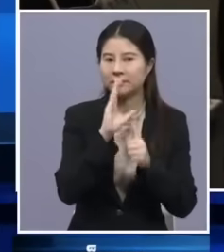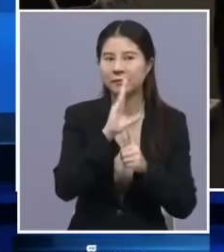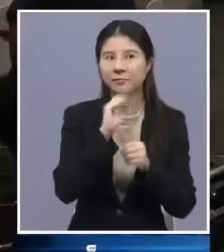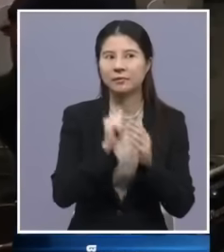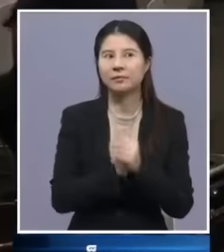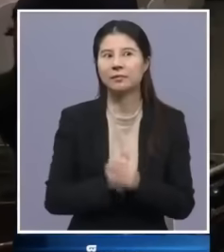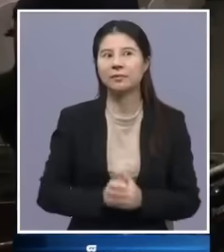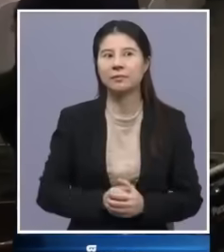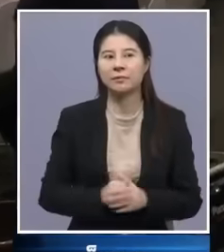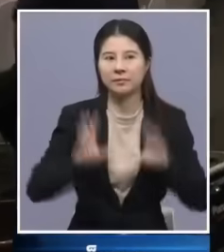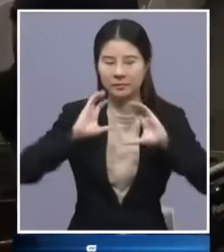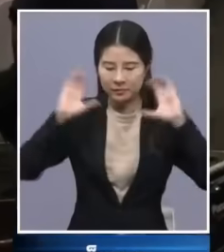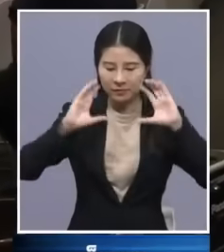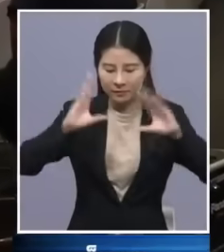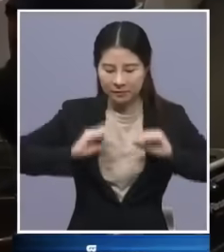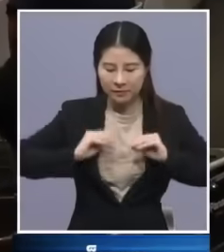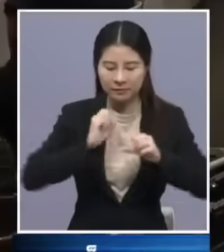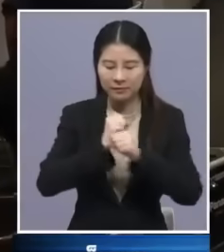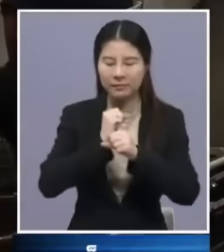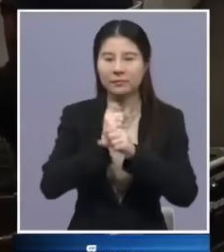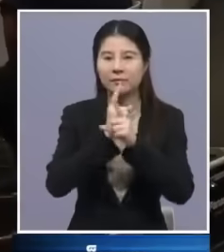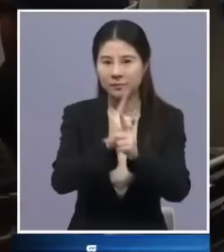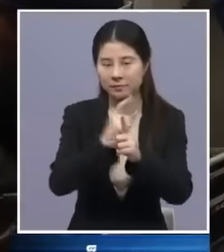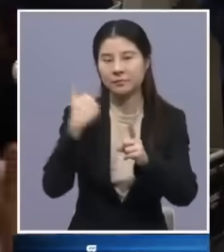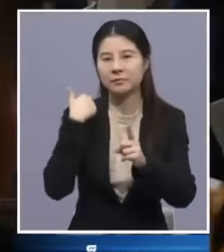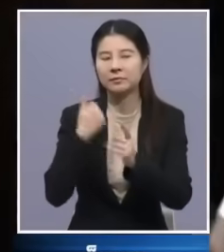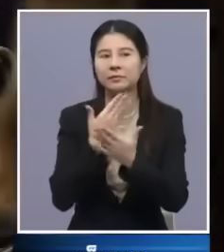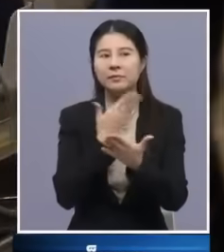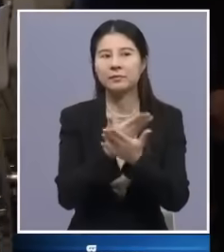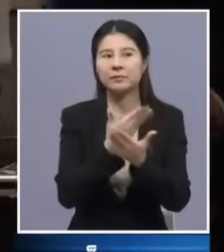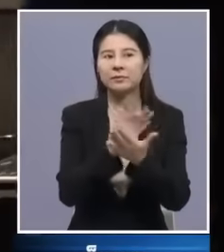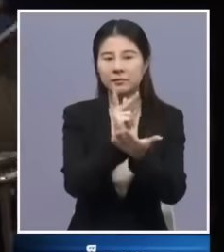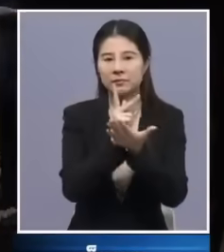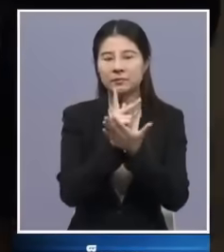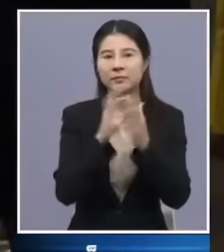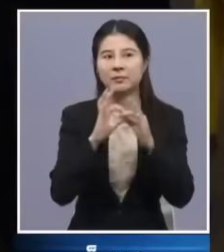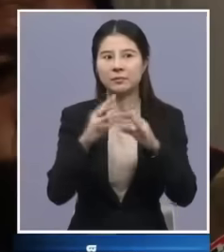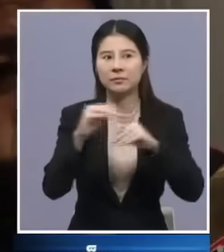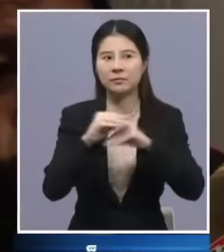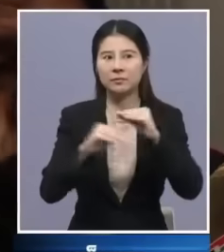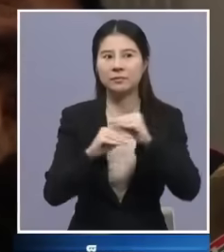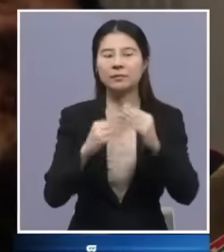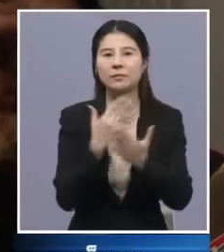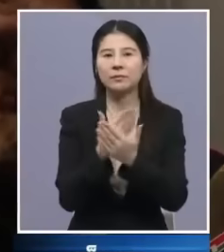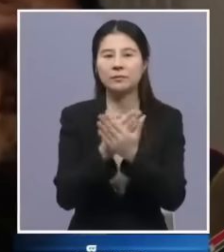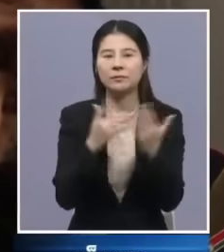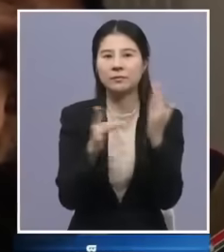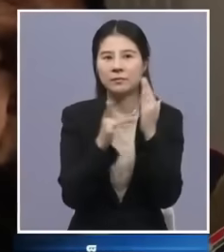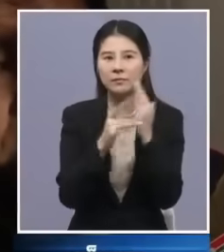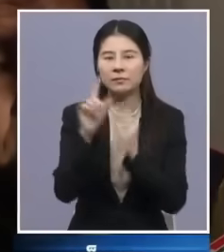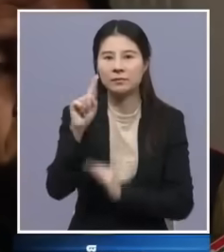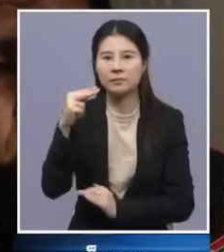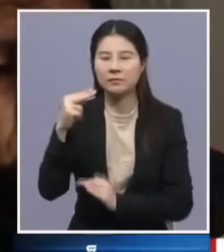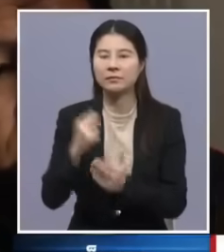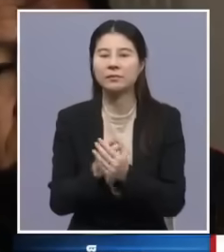ล่าคุณวิษณุเครืองามบอกแบบนี้นะฮะว่าเรื่องเงินกู้ 500,000 ล้านที่จะใช้ในโครงการดิจิทัลวอลเล็ตจะผิดกฎหมายหรือถูกกฎ